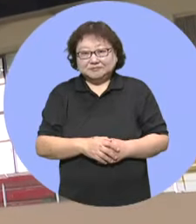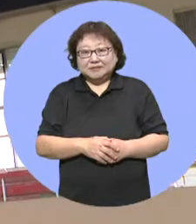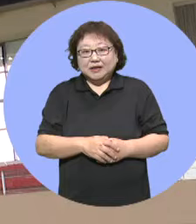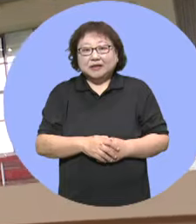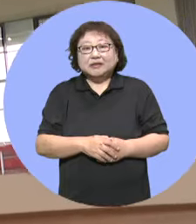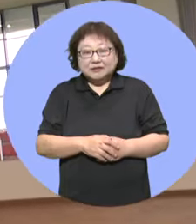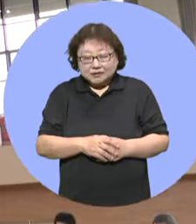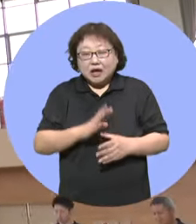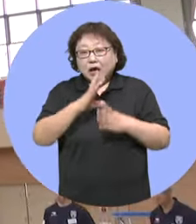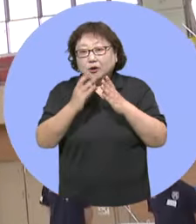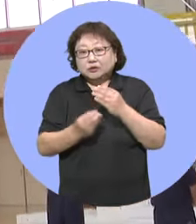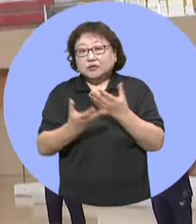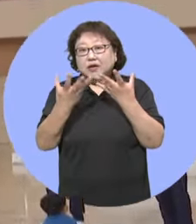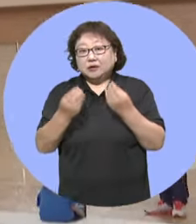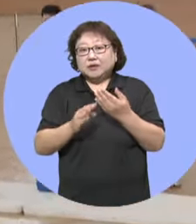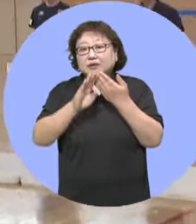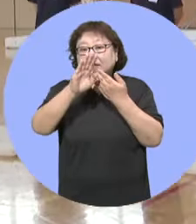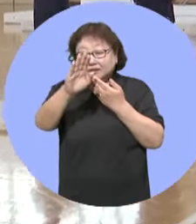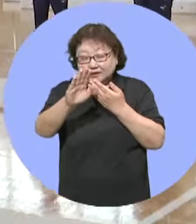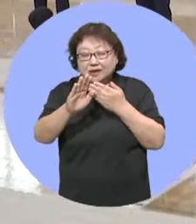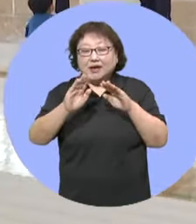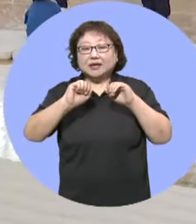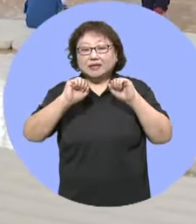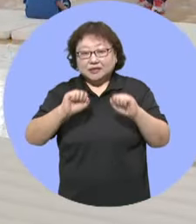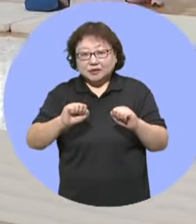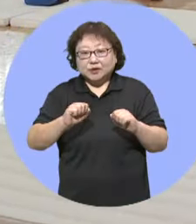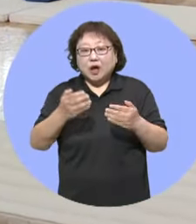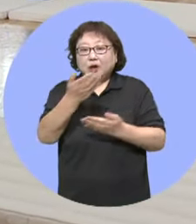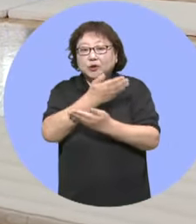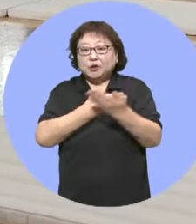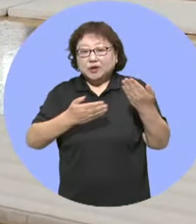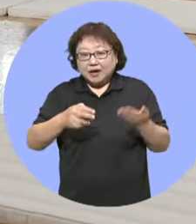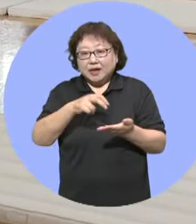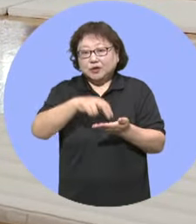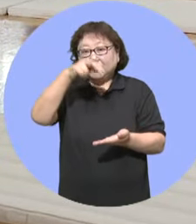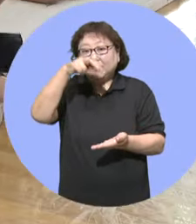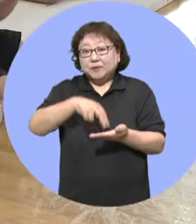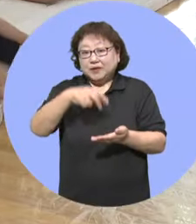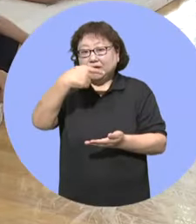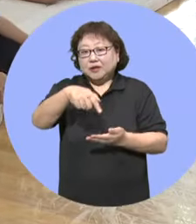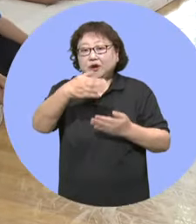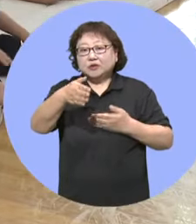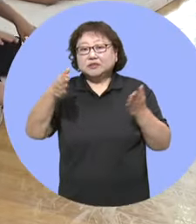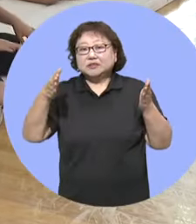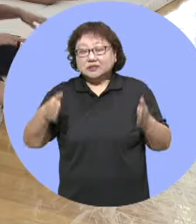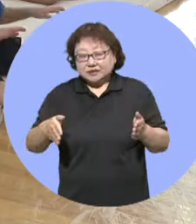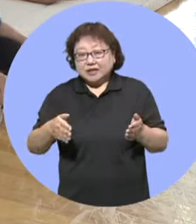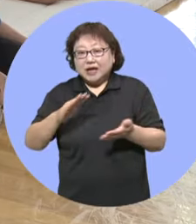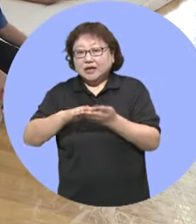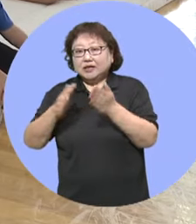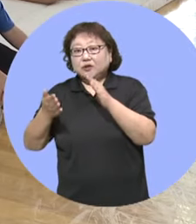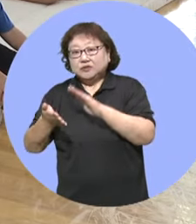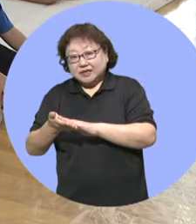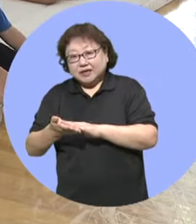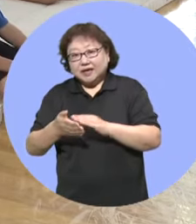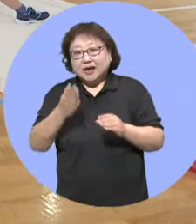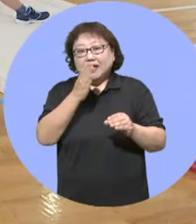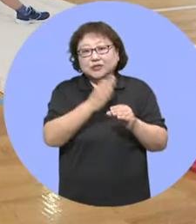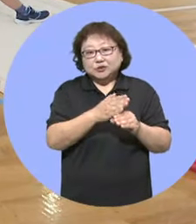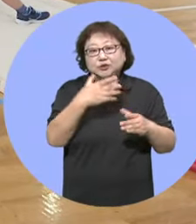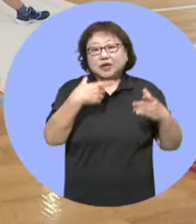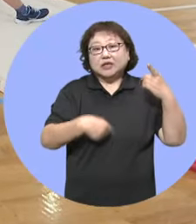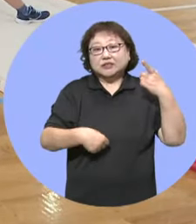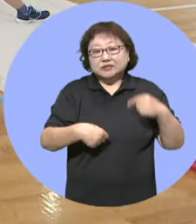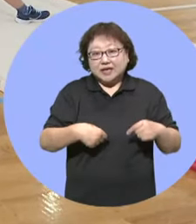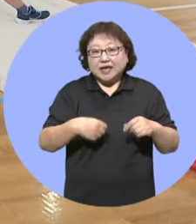国体後から開催されているふれあいトランポリン教室には、町内に住む年中児から中学生およそ30人